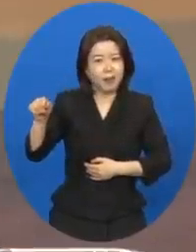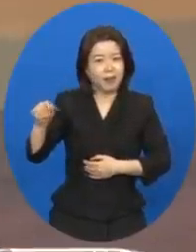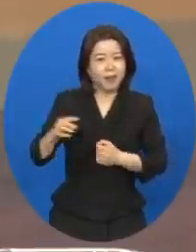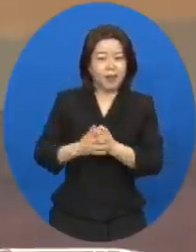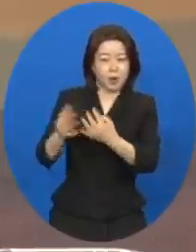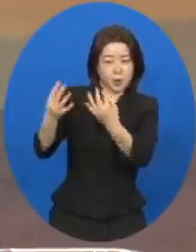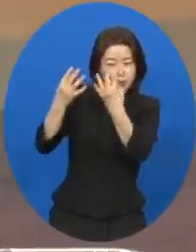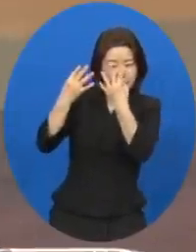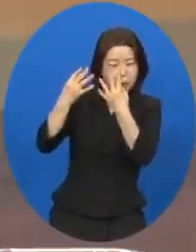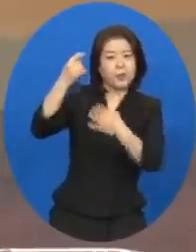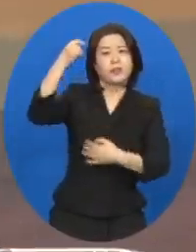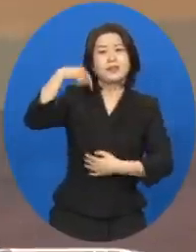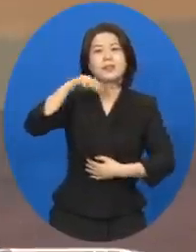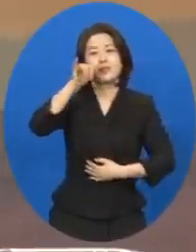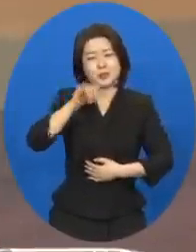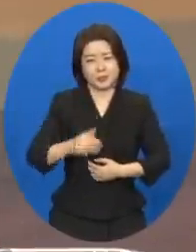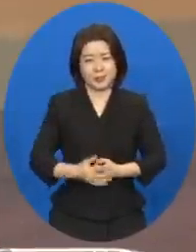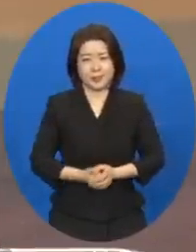가졌었어요.